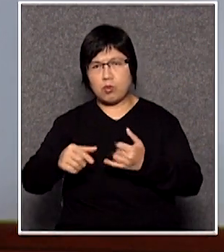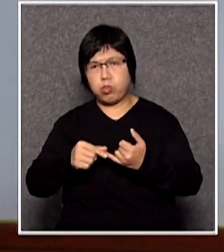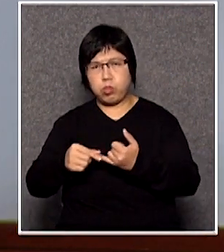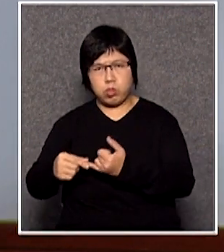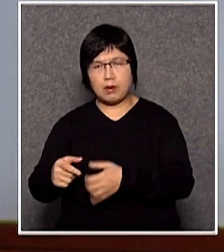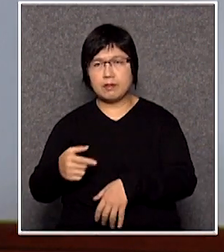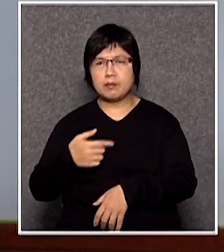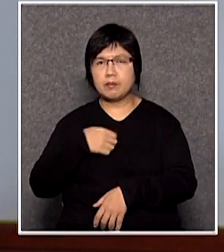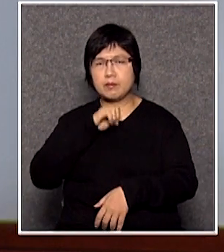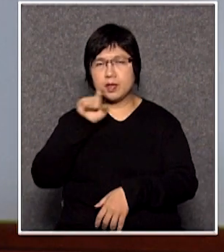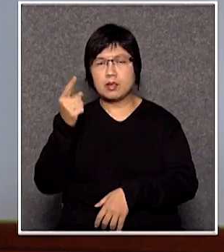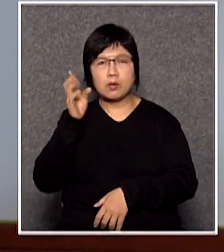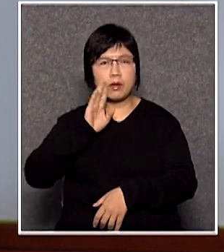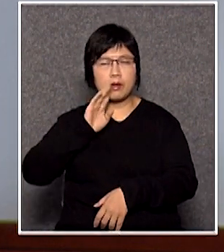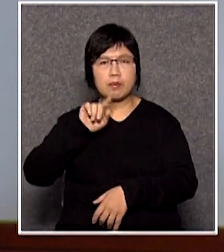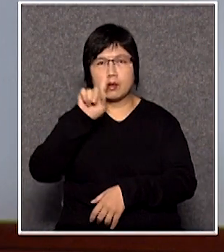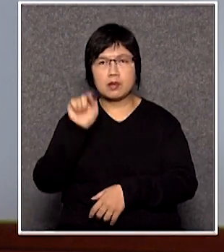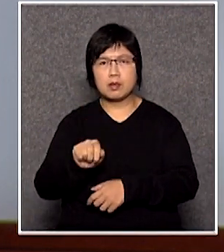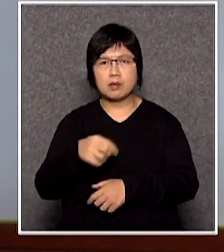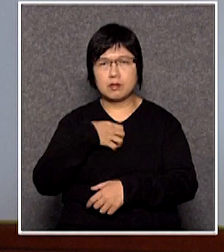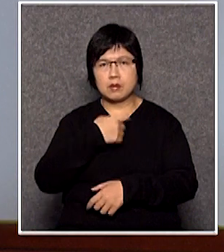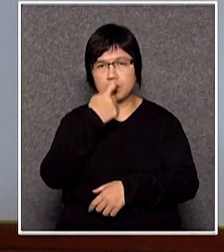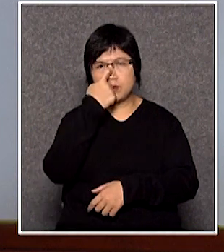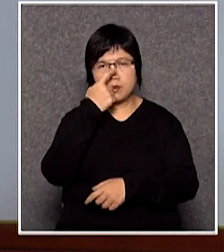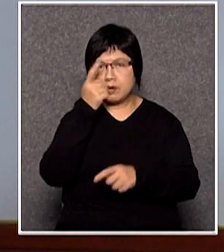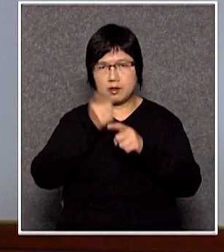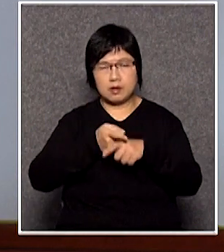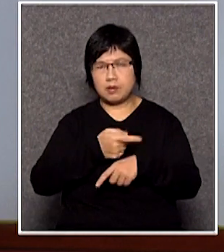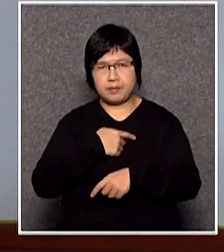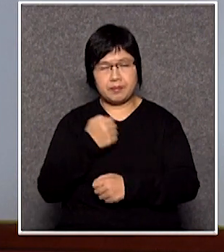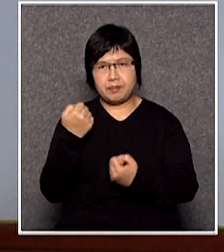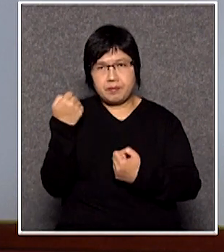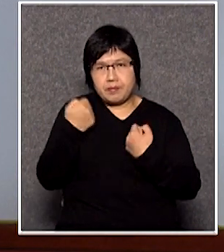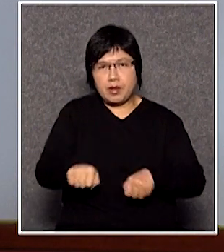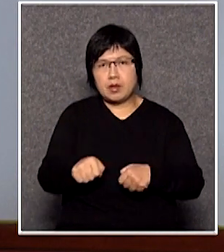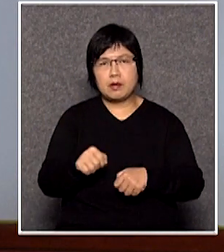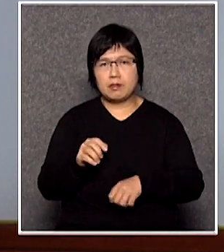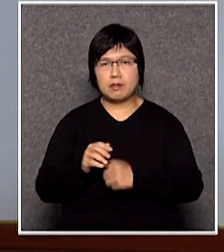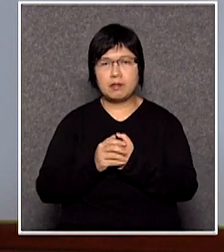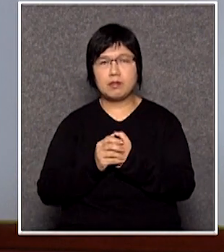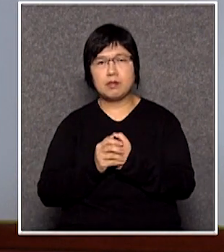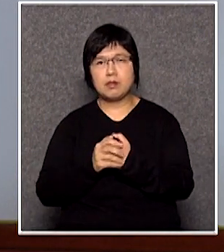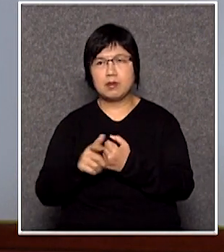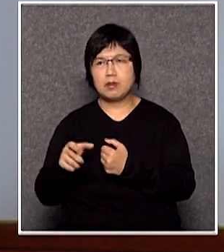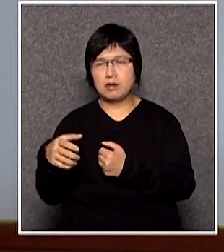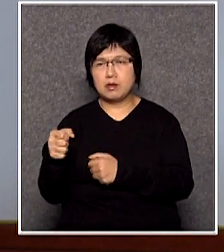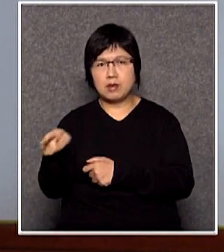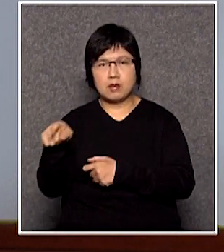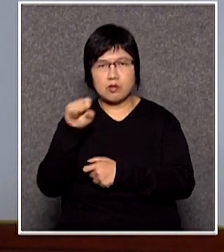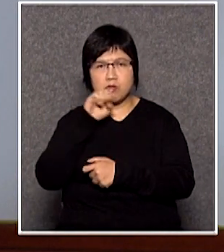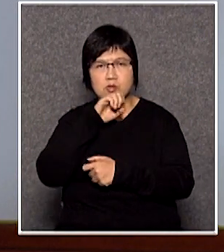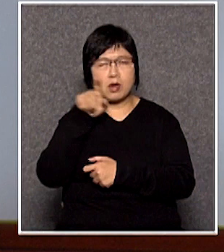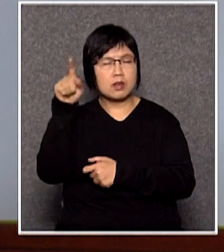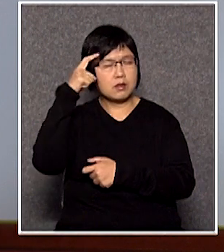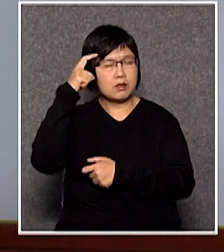我現在問一個很簡單的問題，我覺得梁振英真的非常之厲害，只是局長說話已經知道